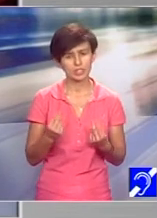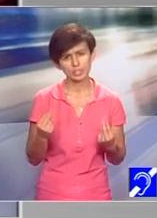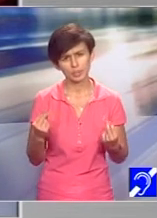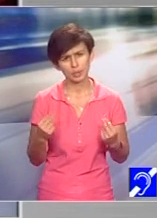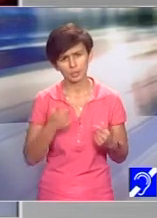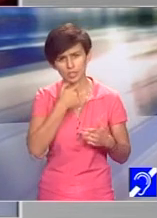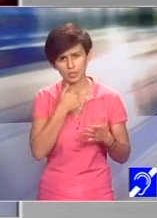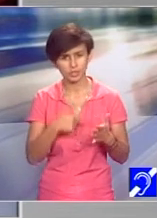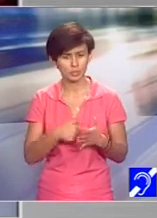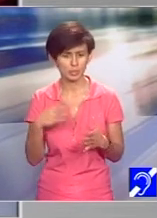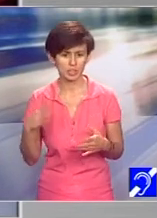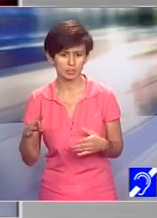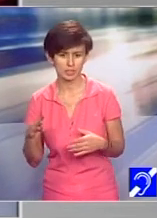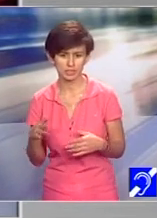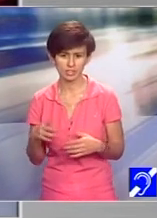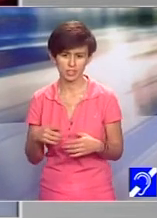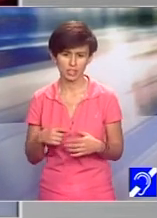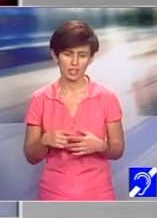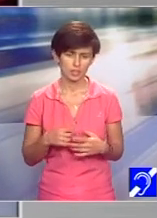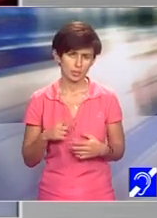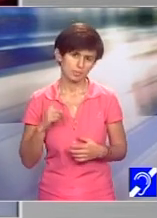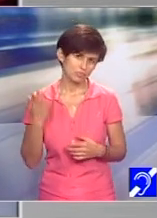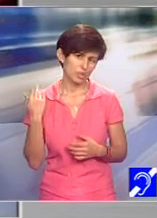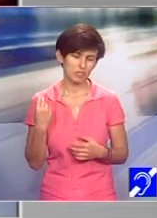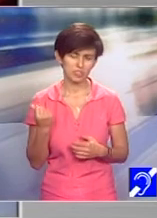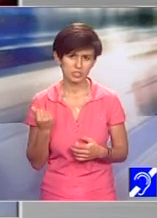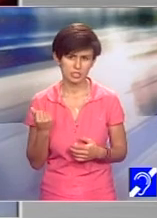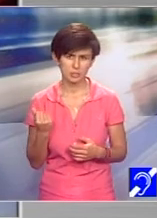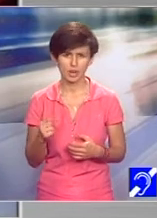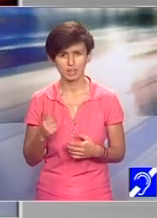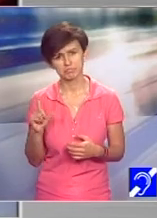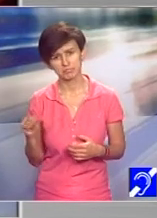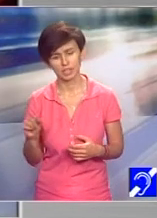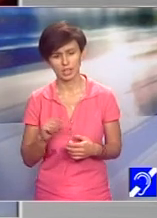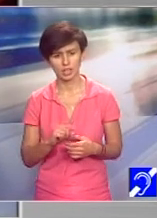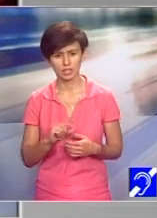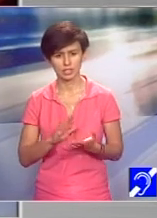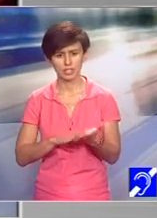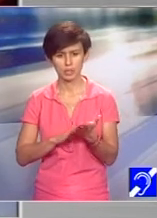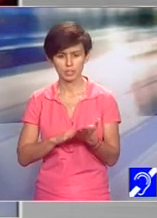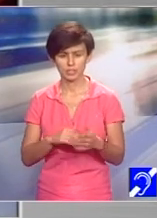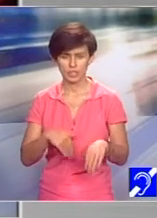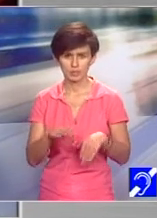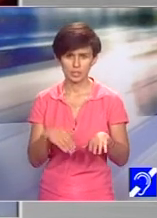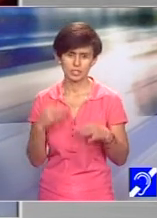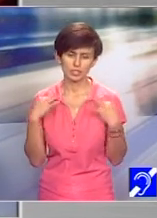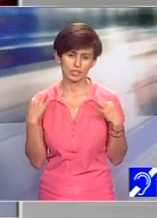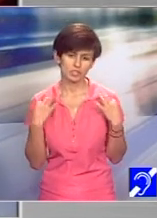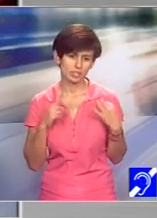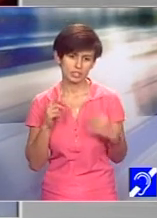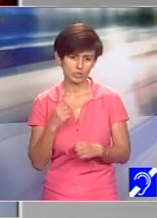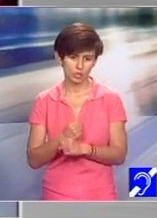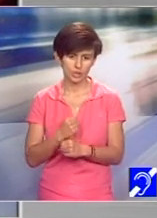Odată n-au fost bani la finanțe, odată Ministerul Sănătății n-a făcut nu știu ce, cu toate că ei tot timpul au încercat să ne